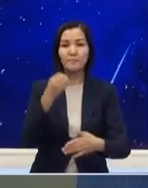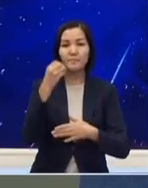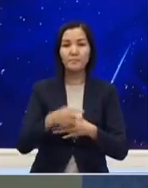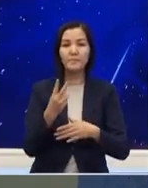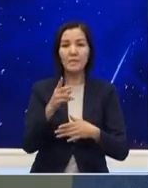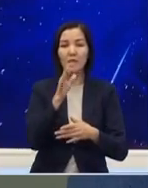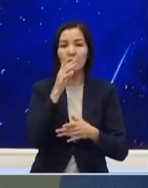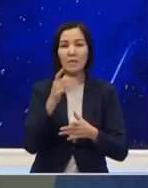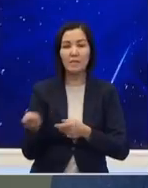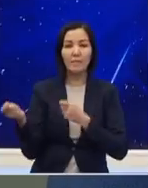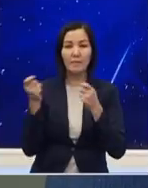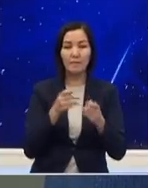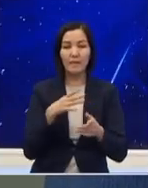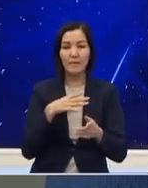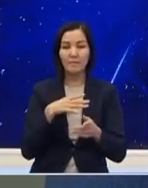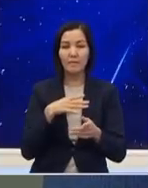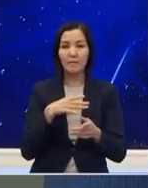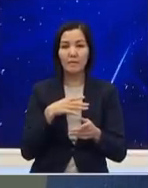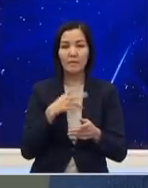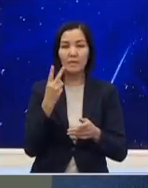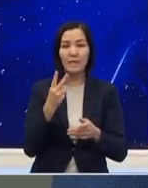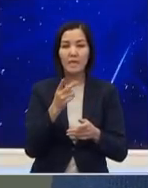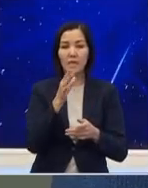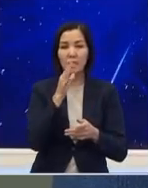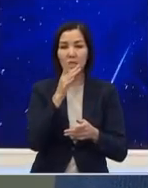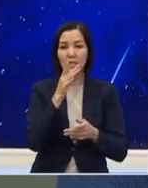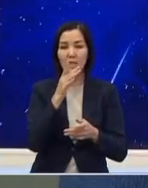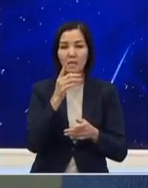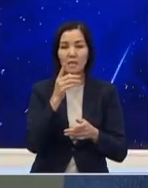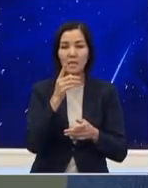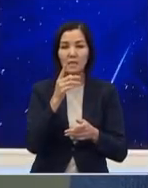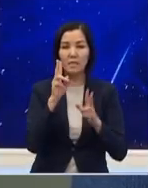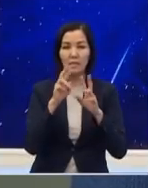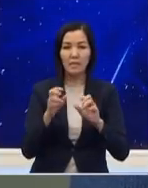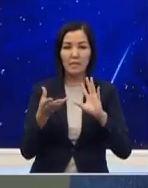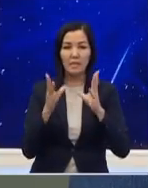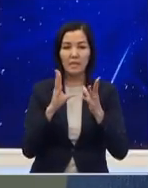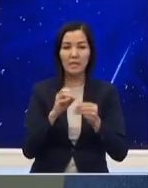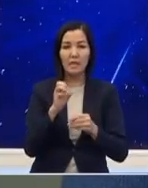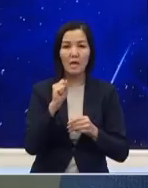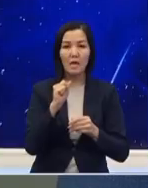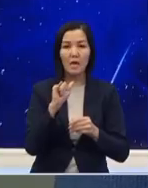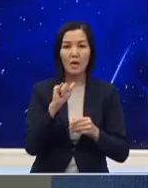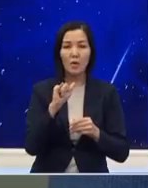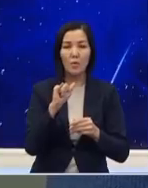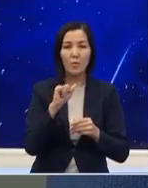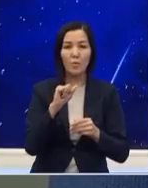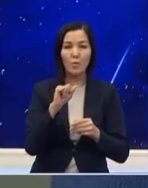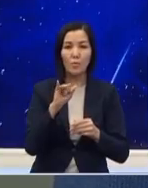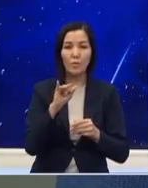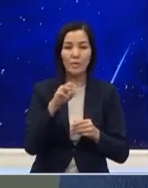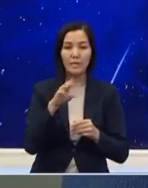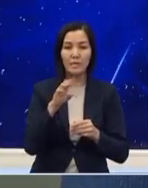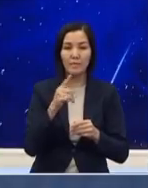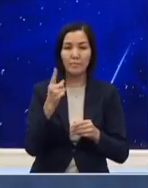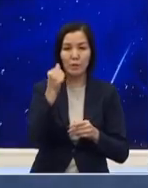жасынан бастап әкелем баланы. 2 жасында диагноз қойылды. детский аутизм диагнозымен бала. Жыл сайын бір